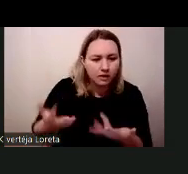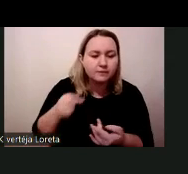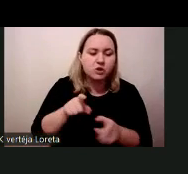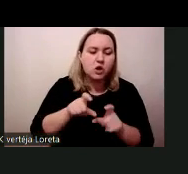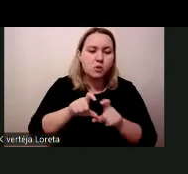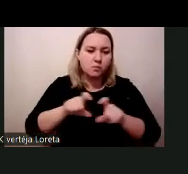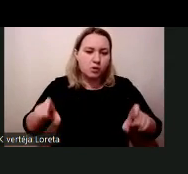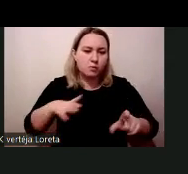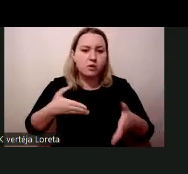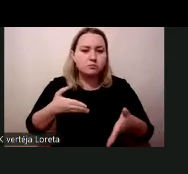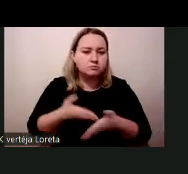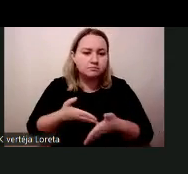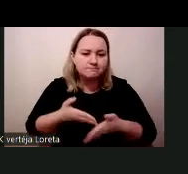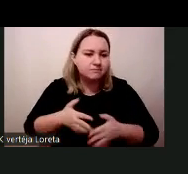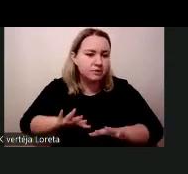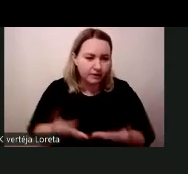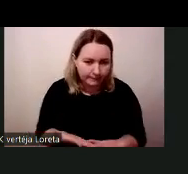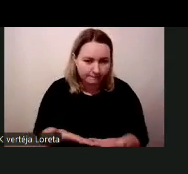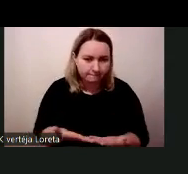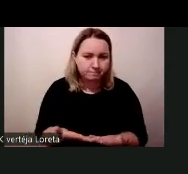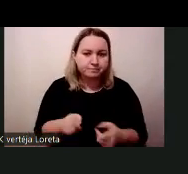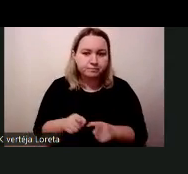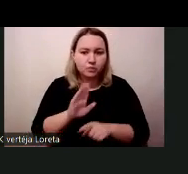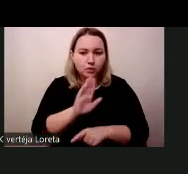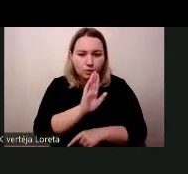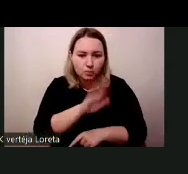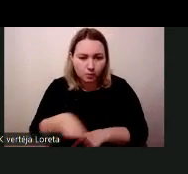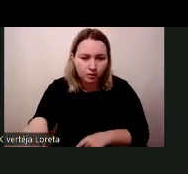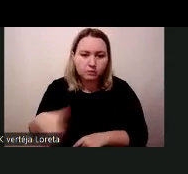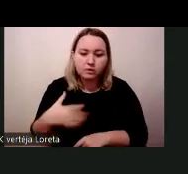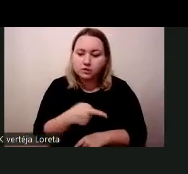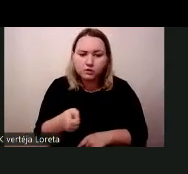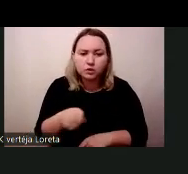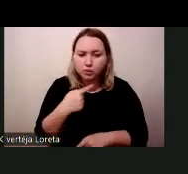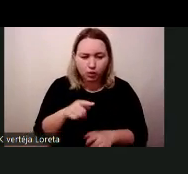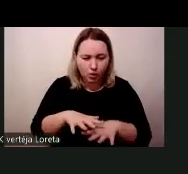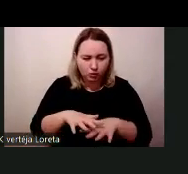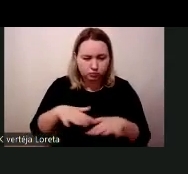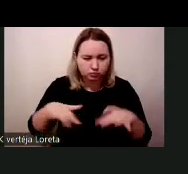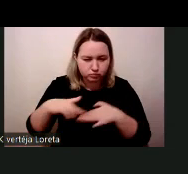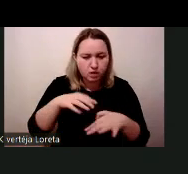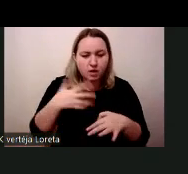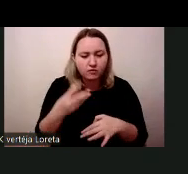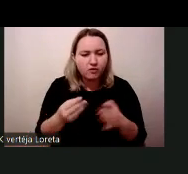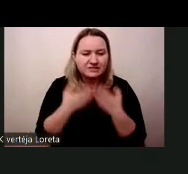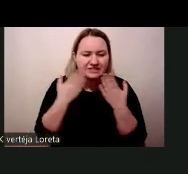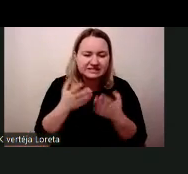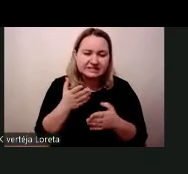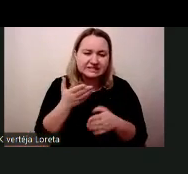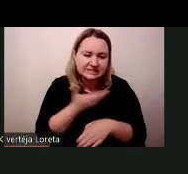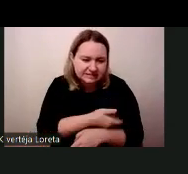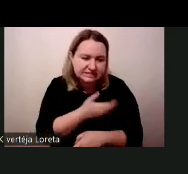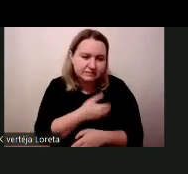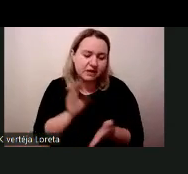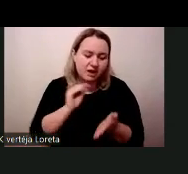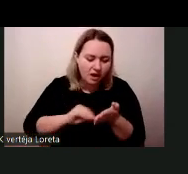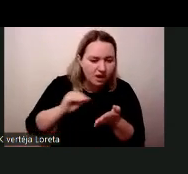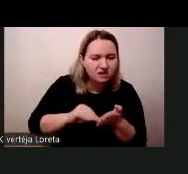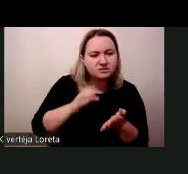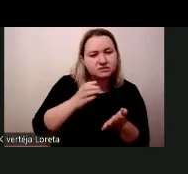tam tikra kliūtis mokymusi. Mokiniai ir jų buvo daug, silpnai skaitė, rašė ir